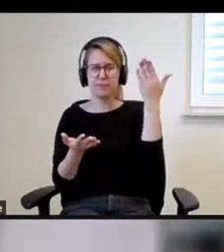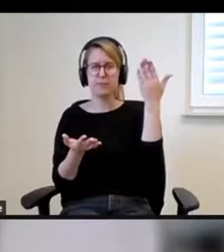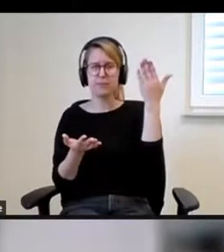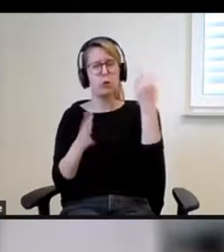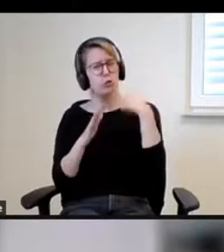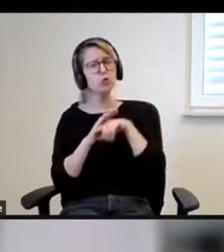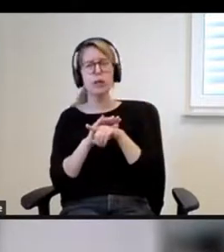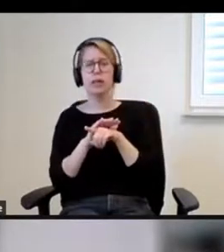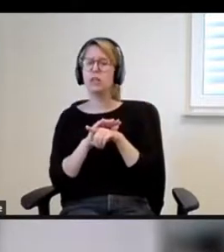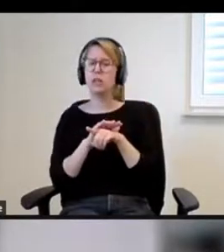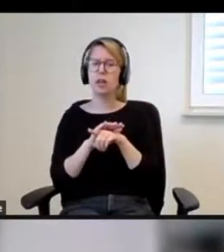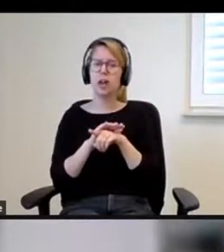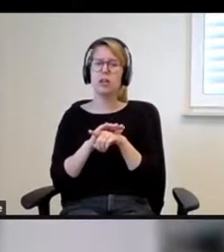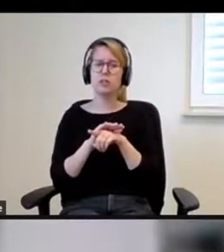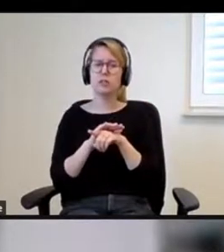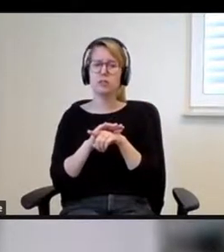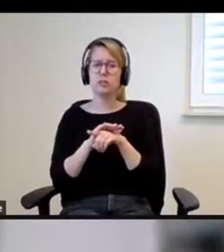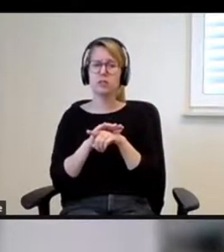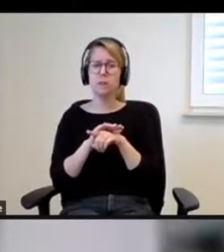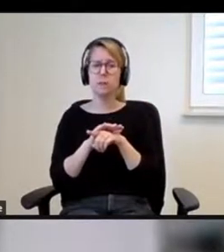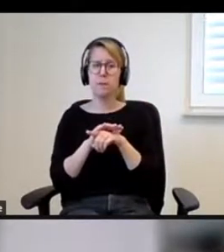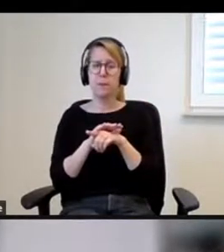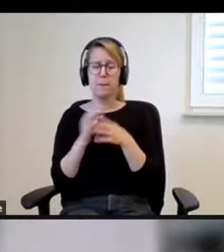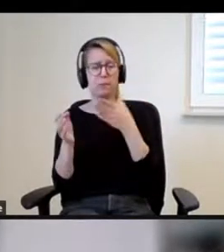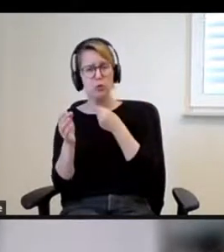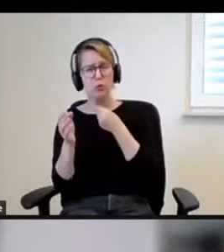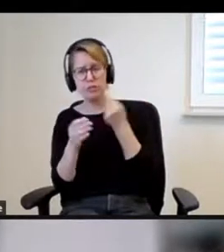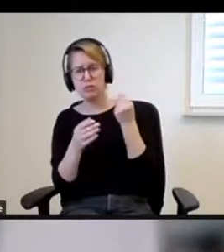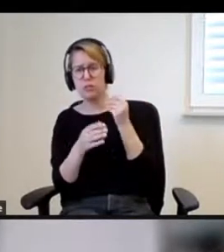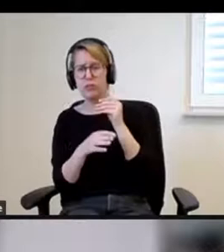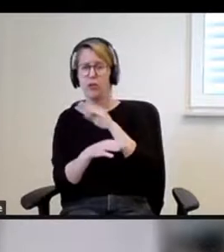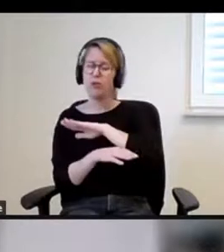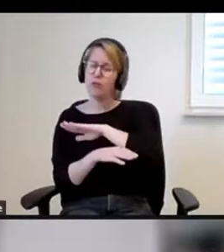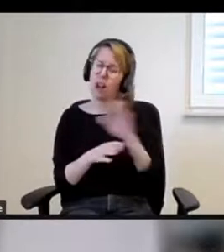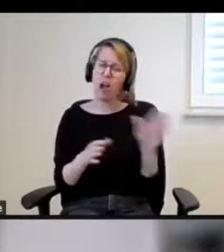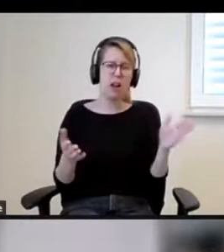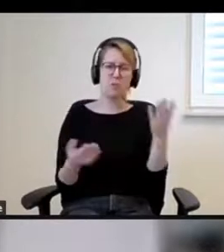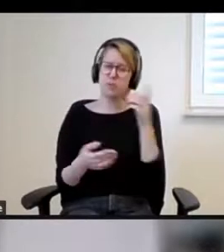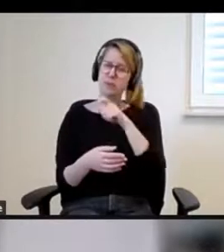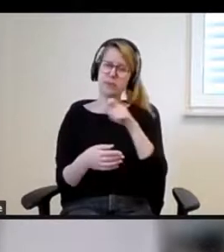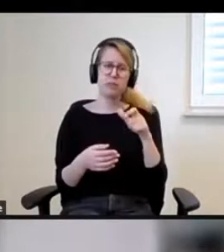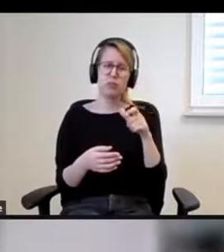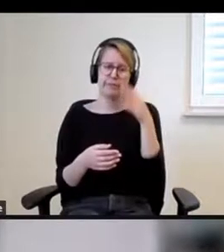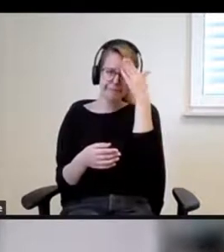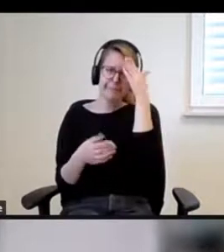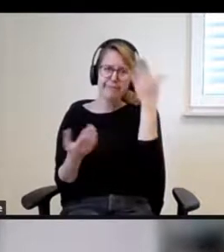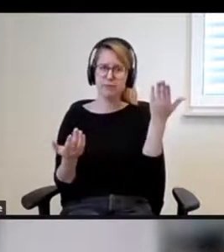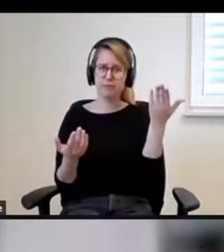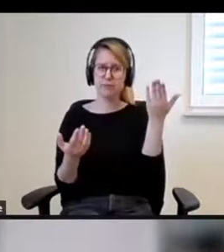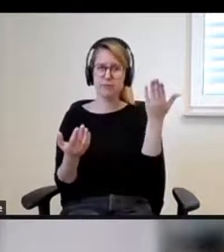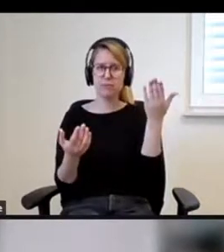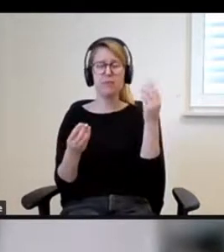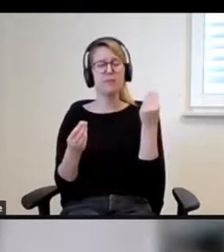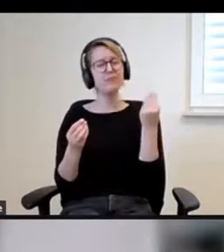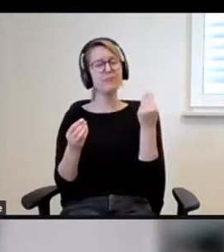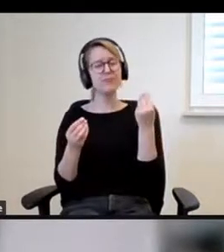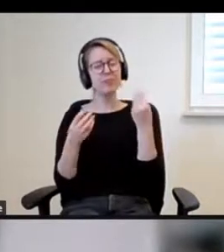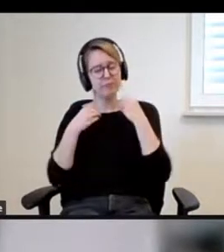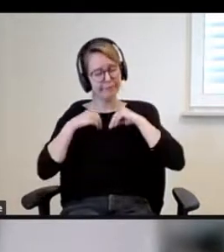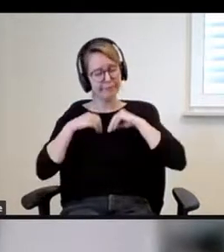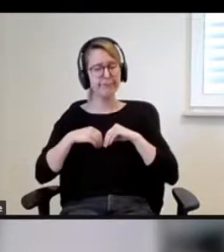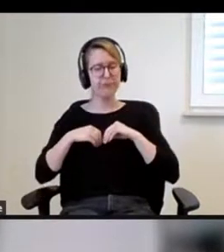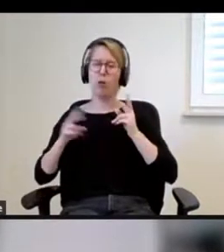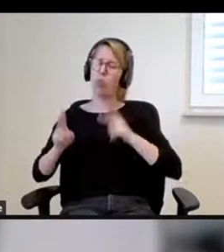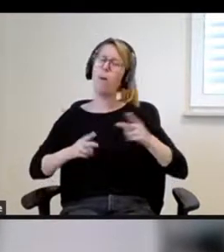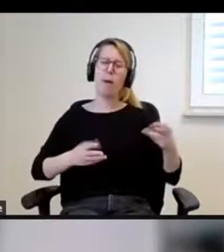deviennent une normalité. Et à ce moment-là, je crois qu'on pourra se féliciter que, en fait,